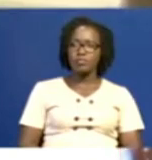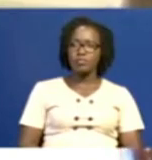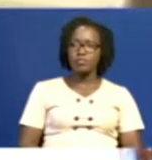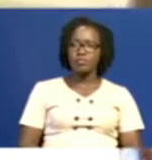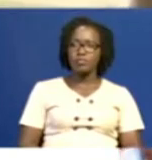no